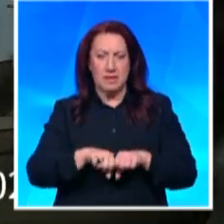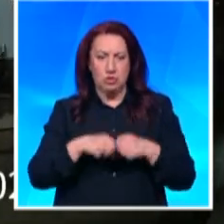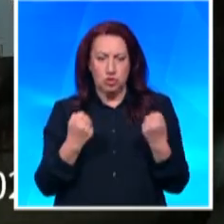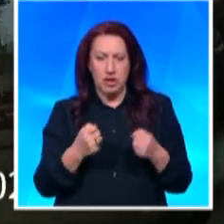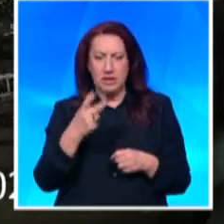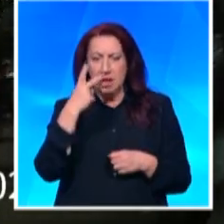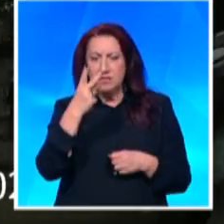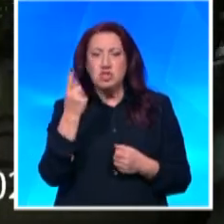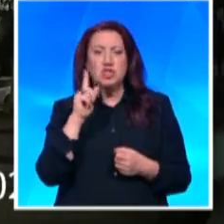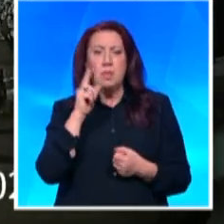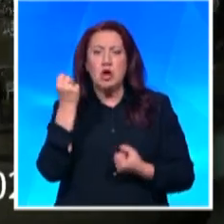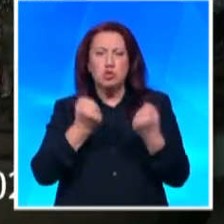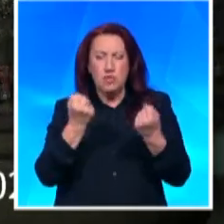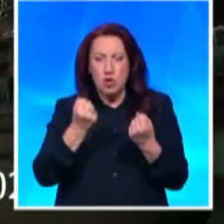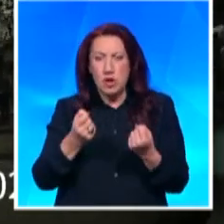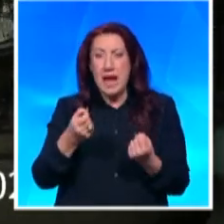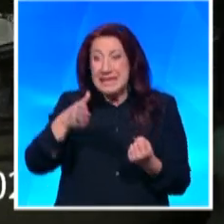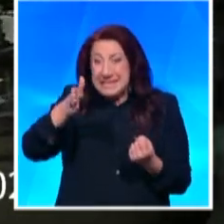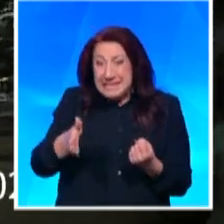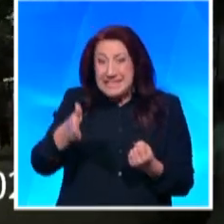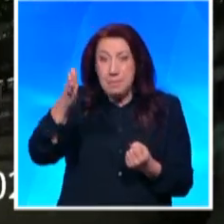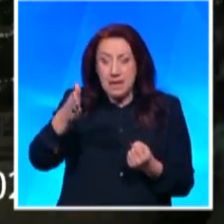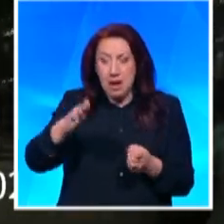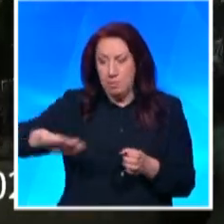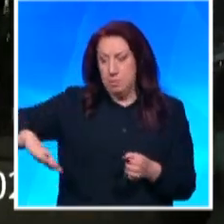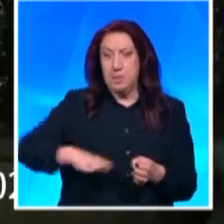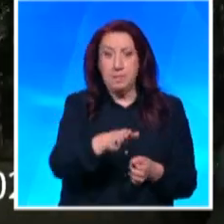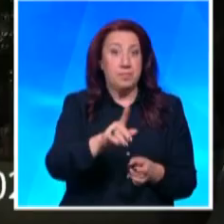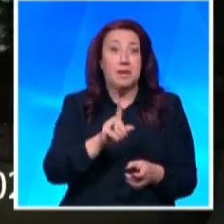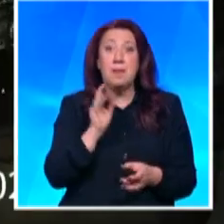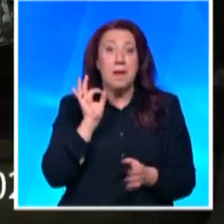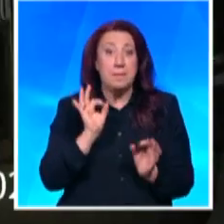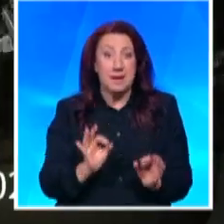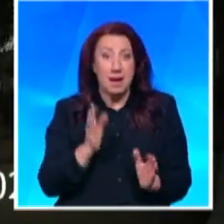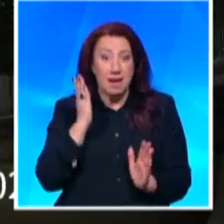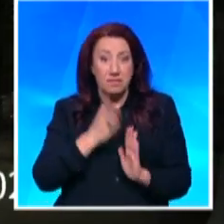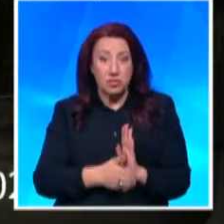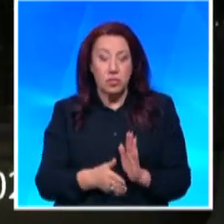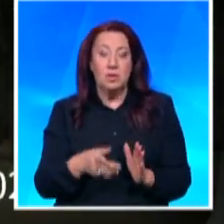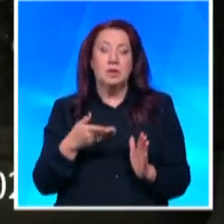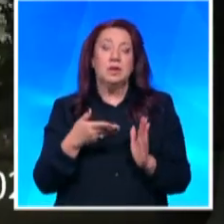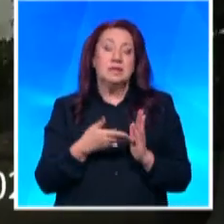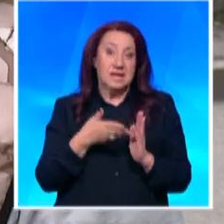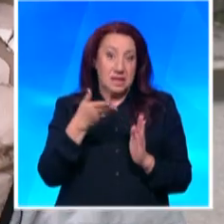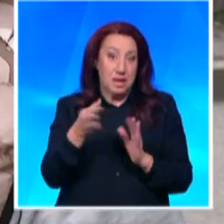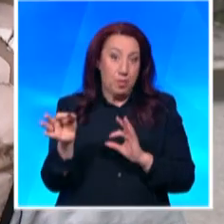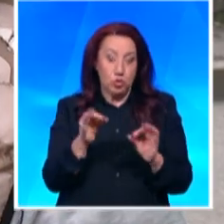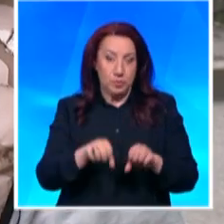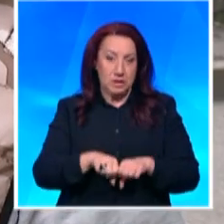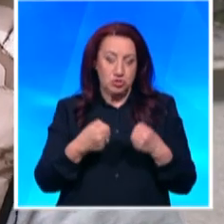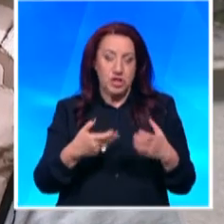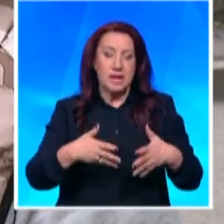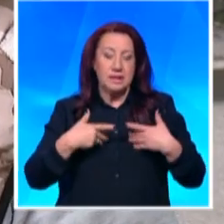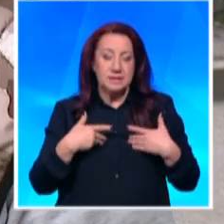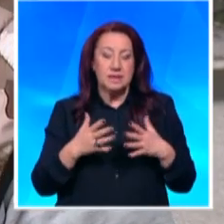излиза на пътя директно от спирката. Заради подобни ситуации исканията на организаторите вече са повече и по-мащабни. Ние искаме да